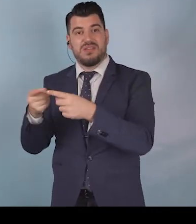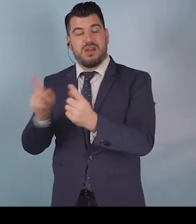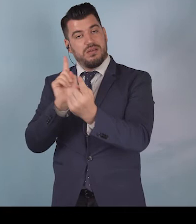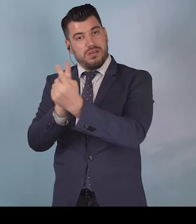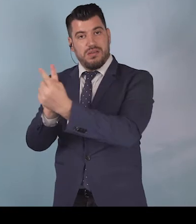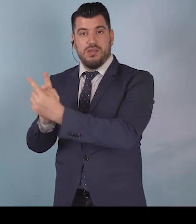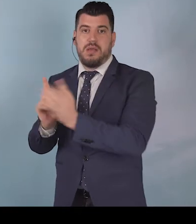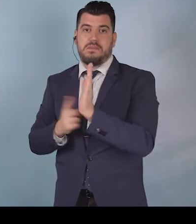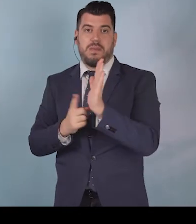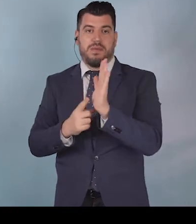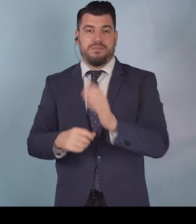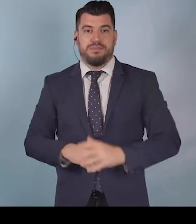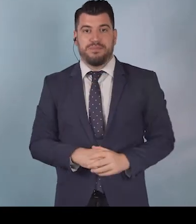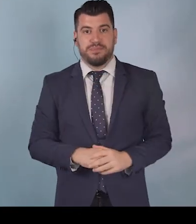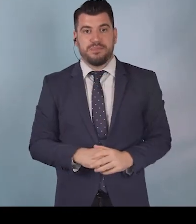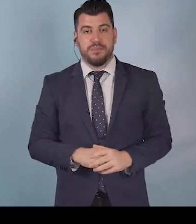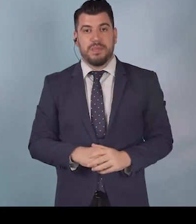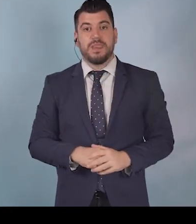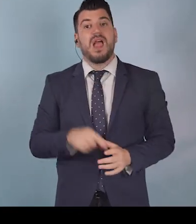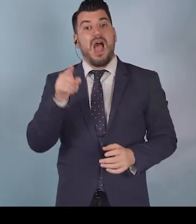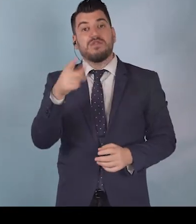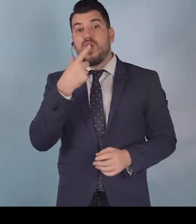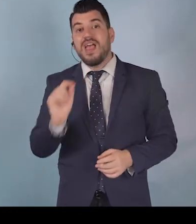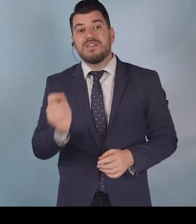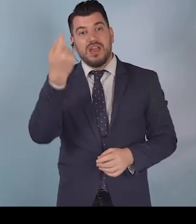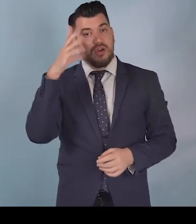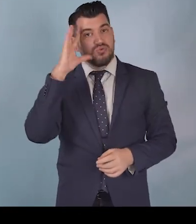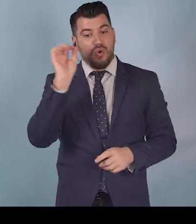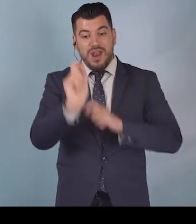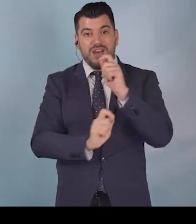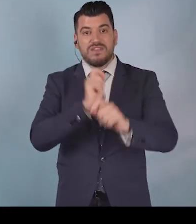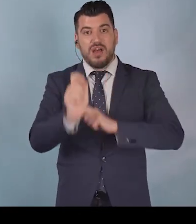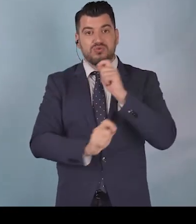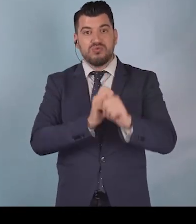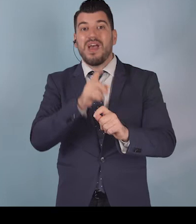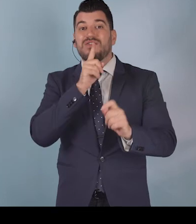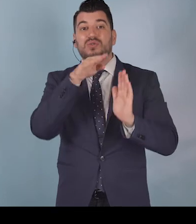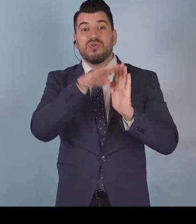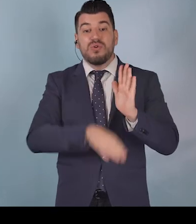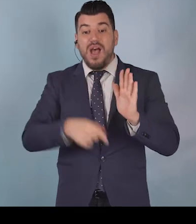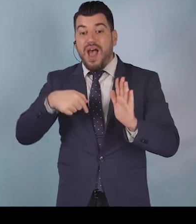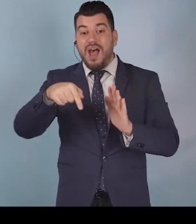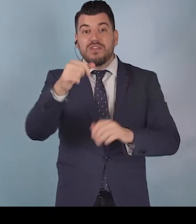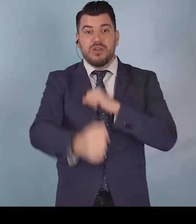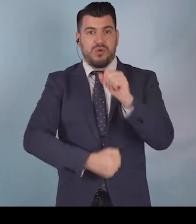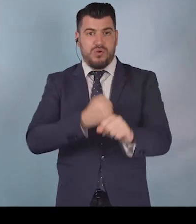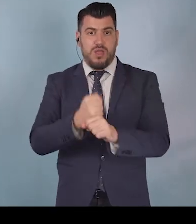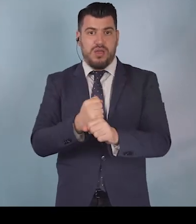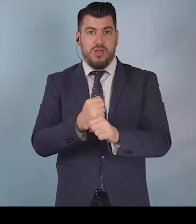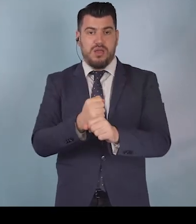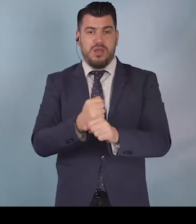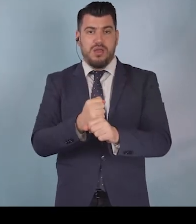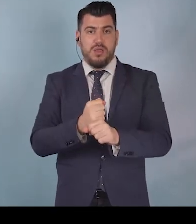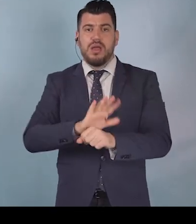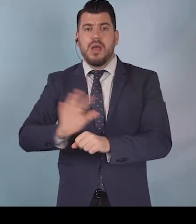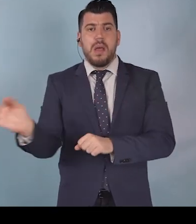είναι κάτι, μια ευκαιρία, όπως είπατε, να το διαμορφώσουμε μέσα αυτή τη χρονιά. Το ότι έχουμε πανδημία,